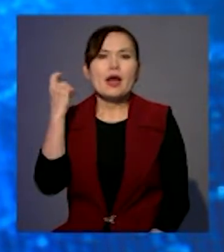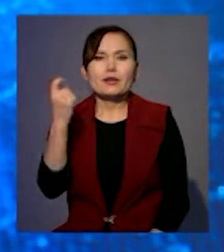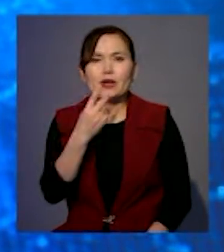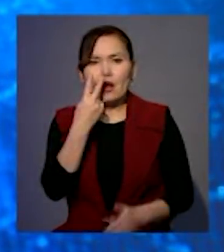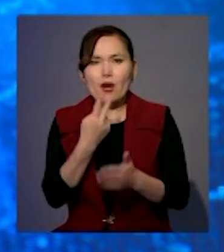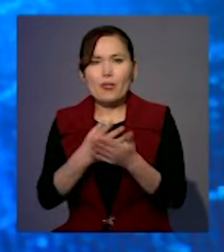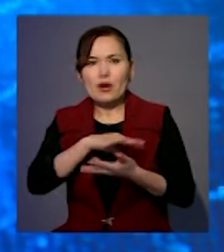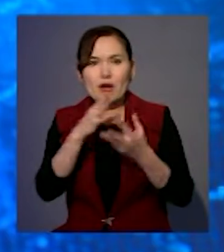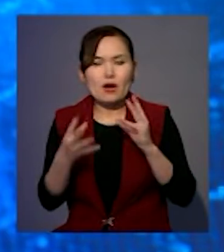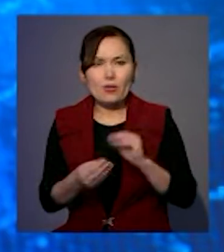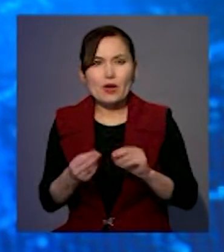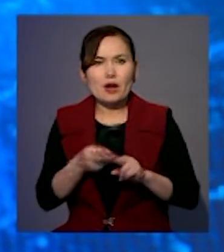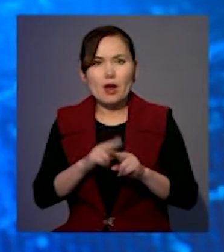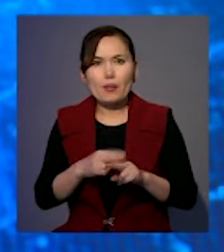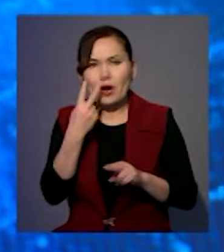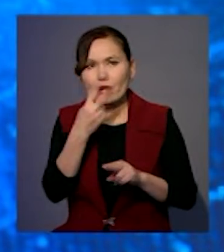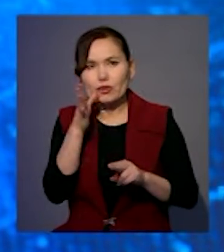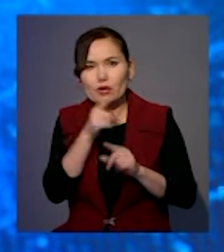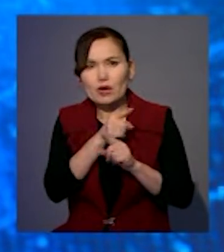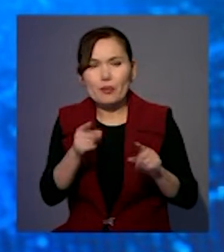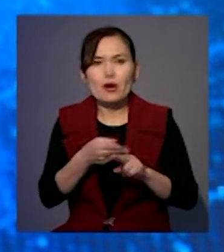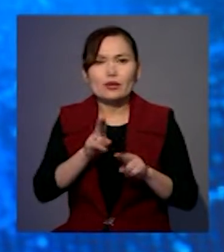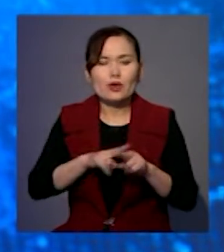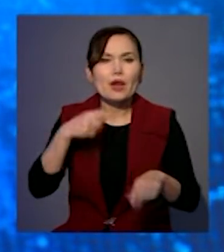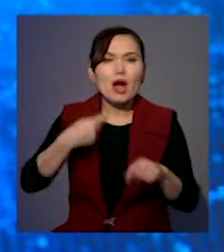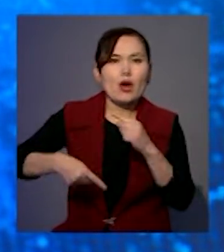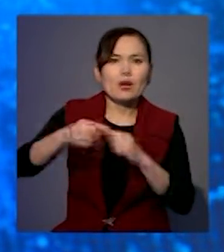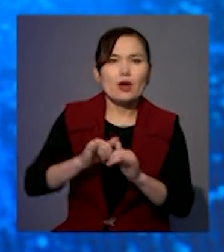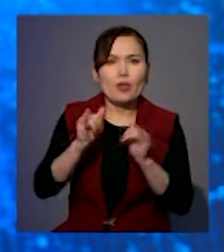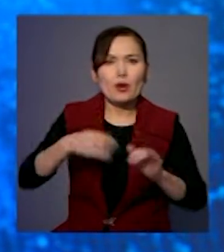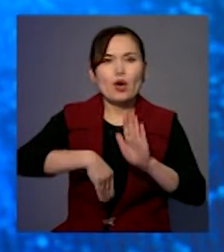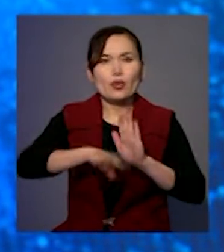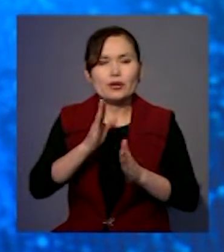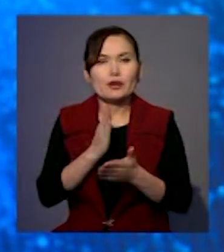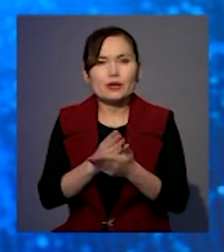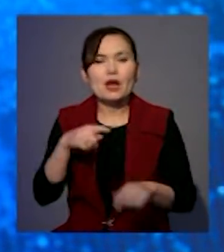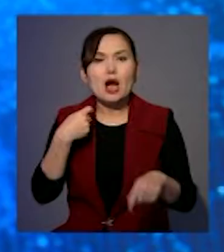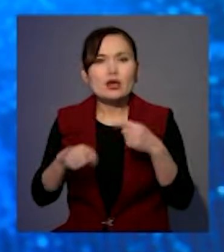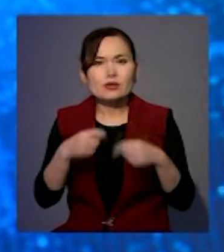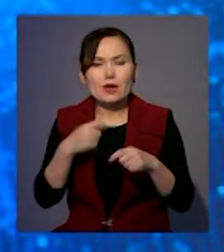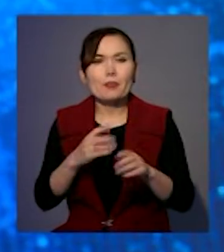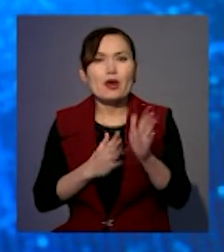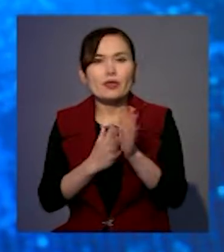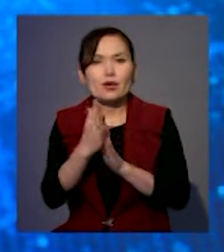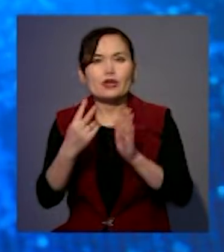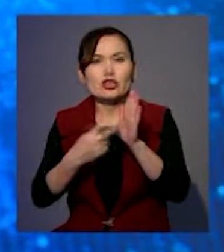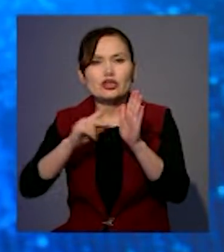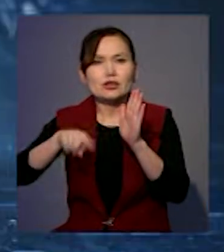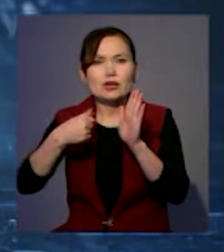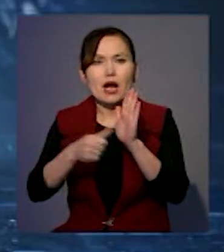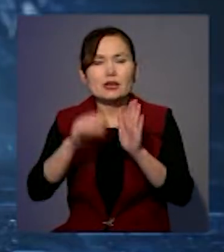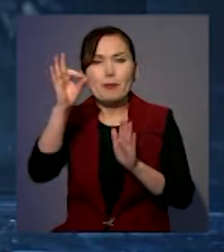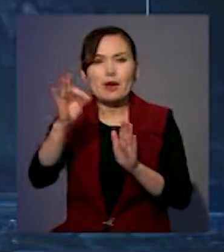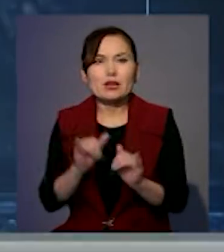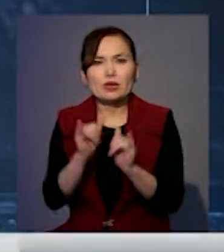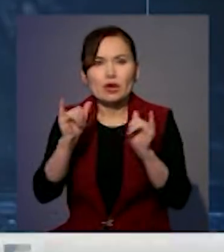Экономикалық көрсеткіштерге көз жүгіртсек, мәселен, алыс-берісте айтарлықтай ілгерілеу бар. Саудадағы өсім 7,16%-ке